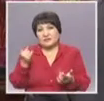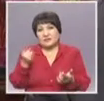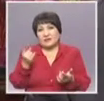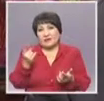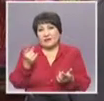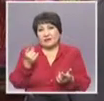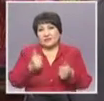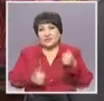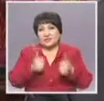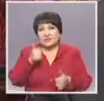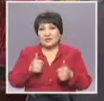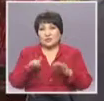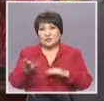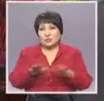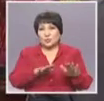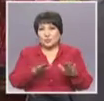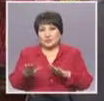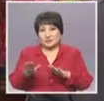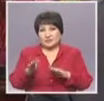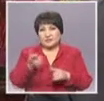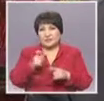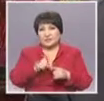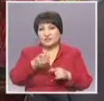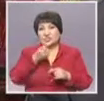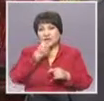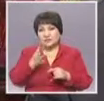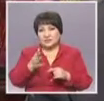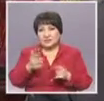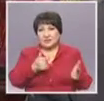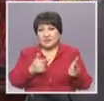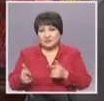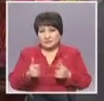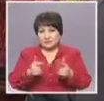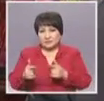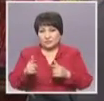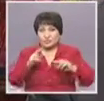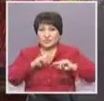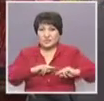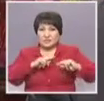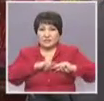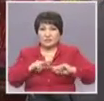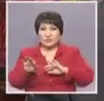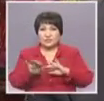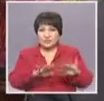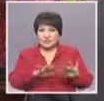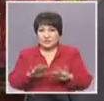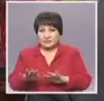жарыстың өтуіне жақсы дайындық жұмыстар жүргізіліп жатыр.